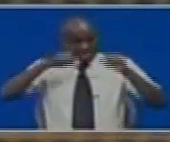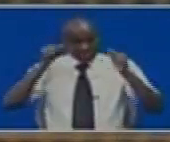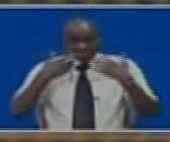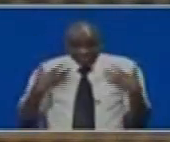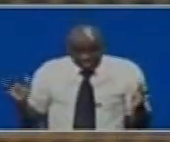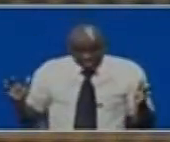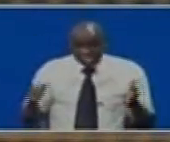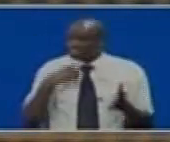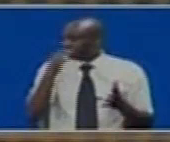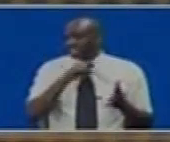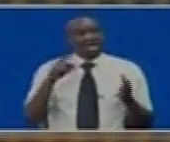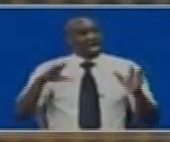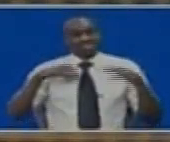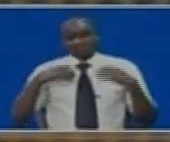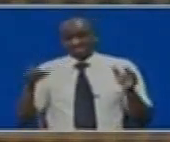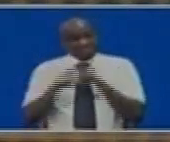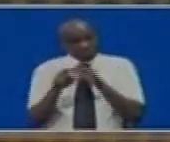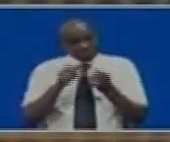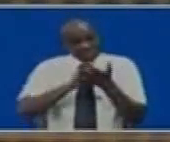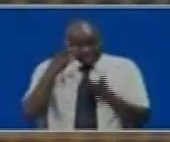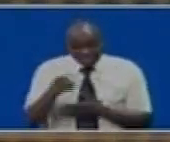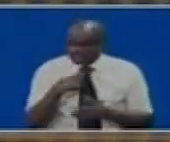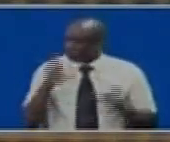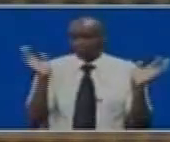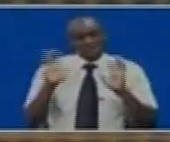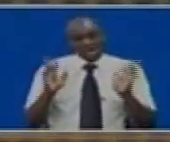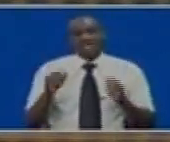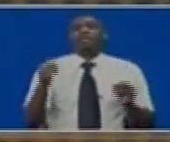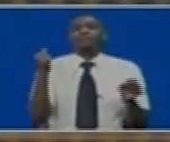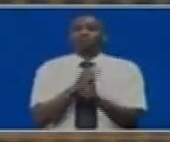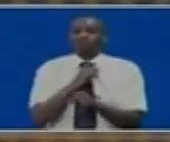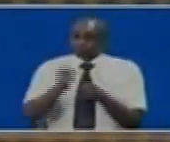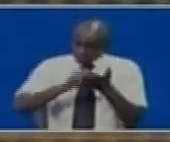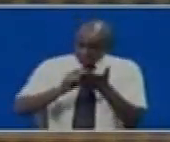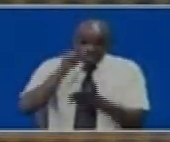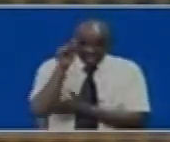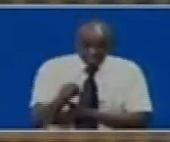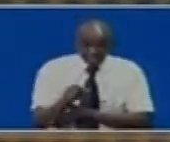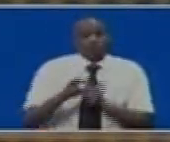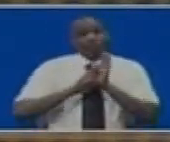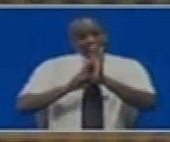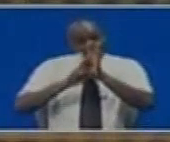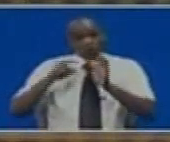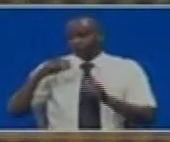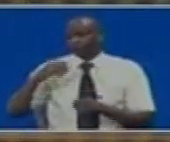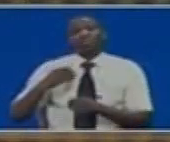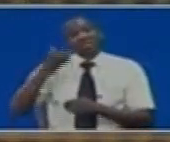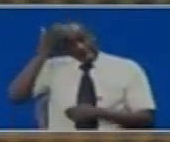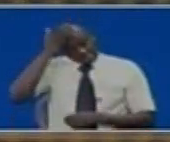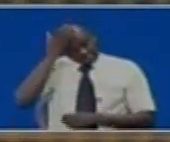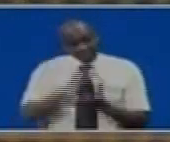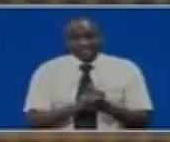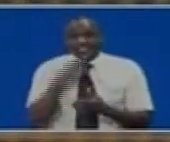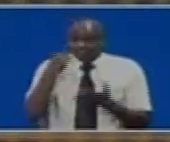naibu katibu mkuu kuhusu kusitisha mgomo, likisema kuwa hawaruhusiwi kutia saini kwa niaba ya wauguzi. Baraza hilo limesema